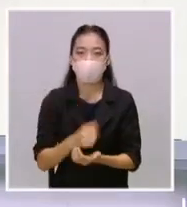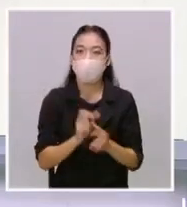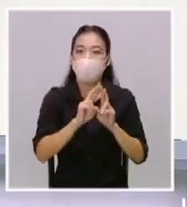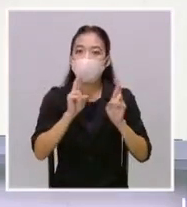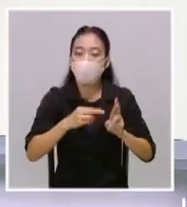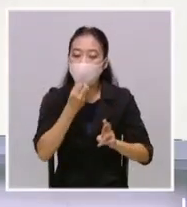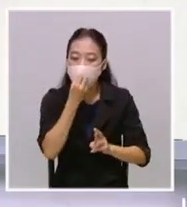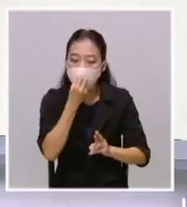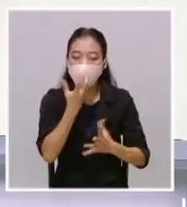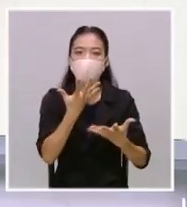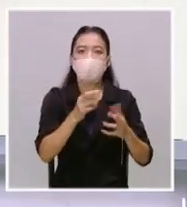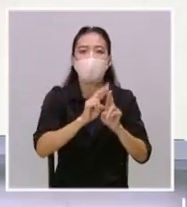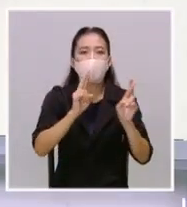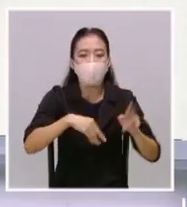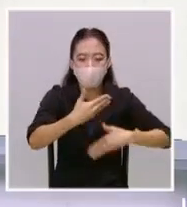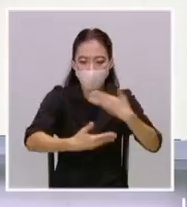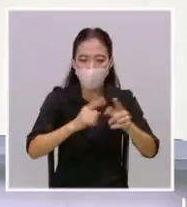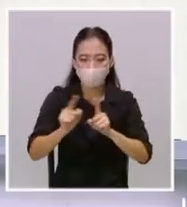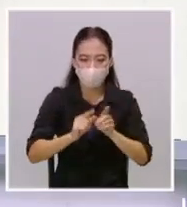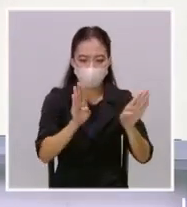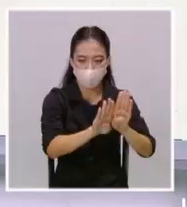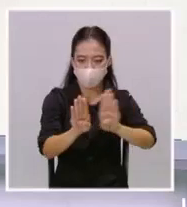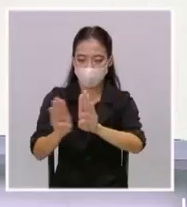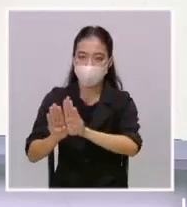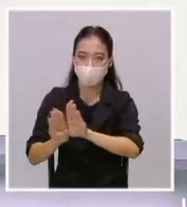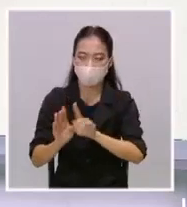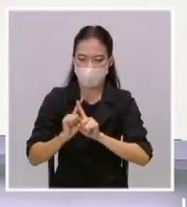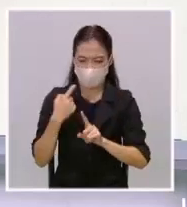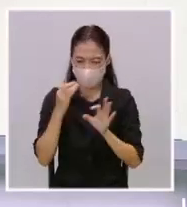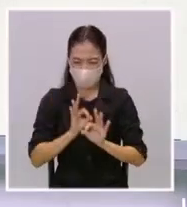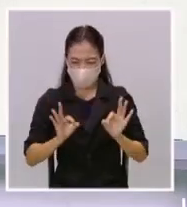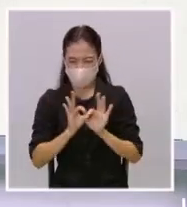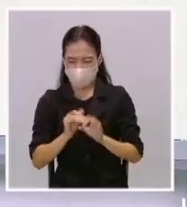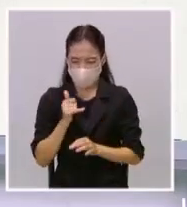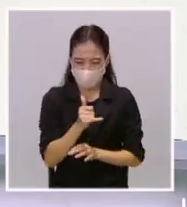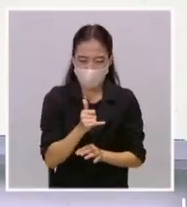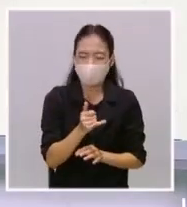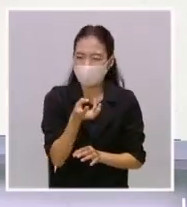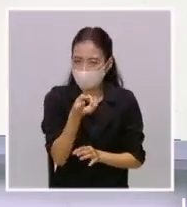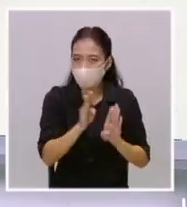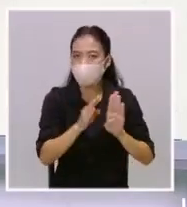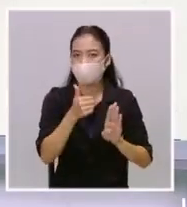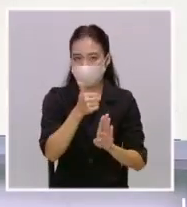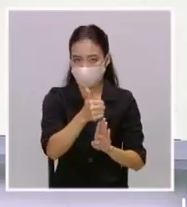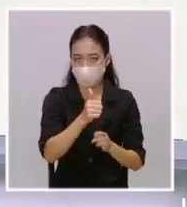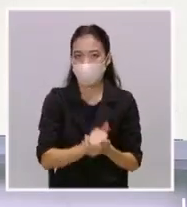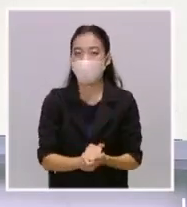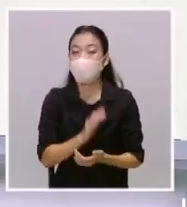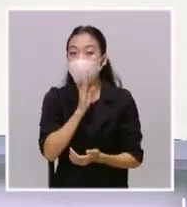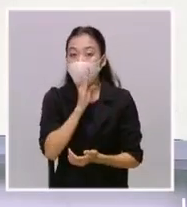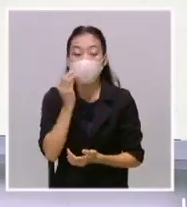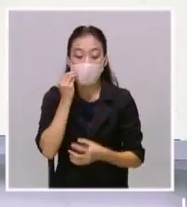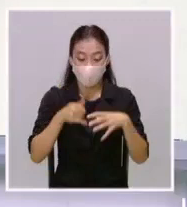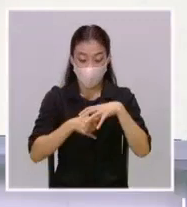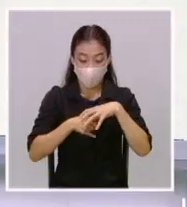กเว้นซูเปอร์มาร์เก็ตสถานที่ที่จำเป็นรวมไปถึงประชาชนจะออกจากบ้านได้ไม่เกินครั้งละ2คนในรัศมี10กิโลเมตรนะคะขณะเดียวกันทางรั